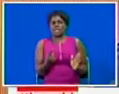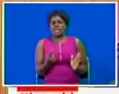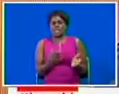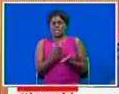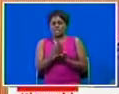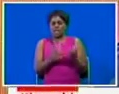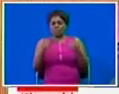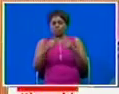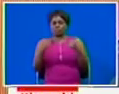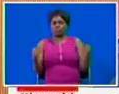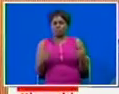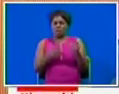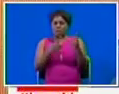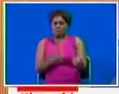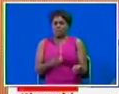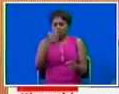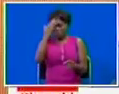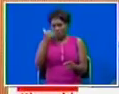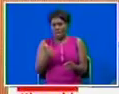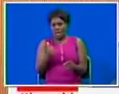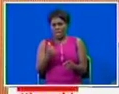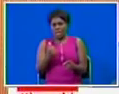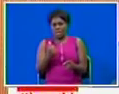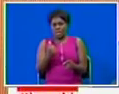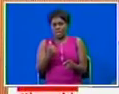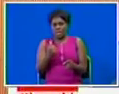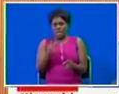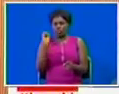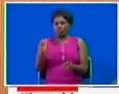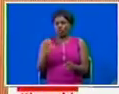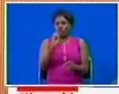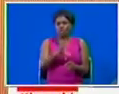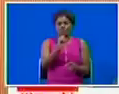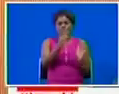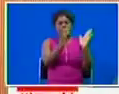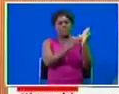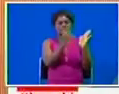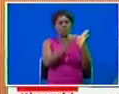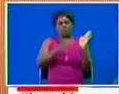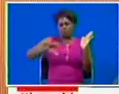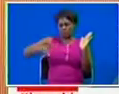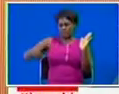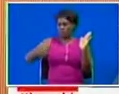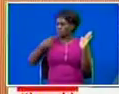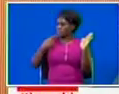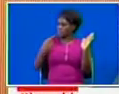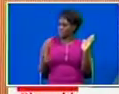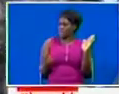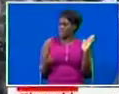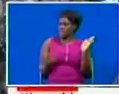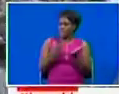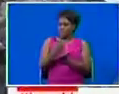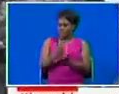wapinzani wake wanatakiwa kulaumiwa kuhusu ongezeko la taka katika miji mikuu katika kaunti ya Machakos. Mutua amedai kuwa